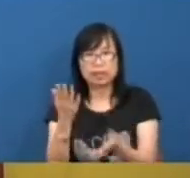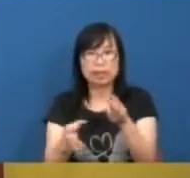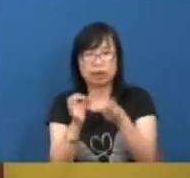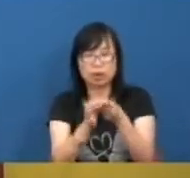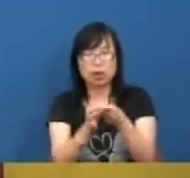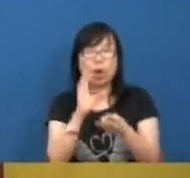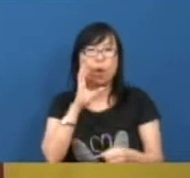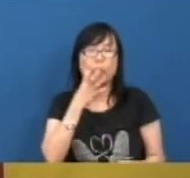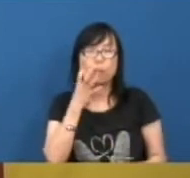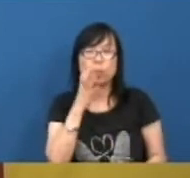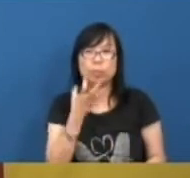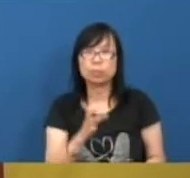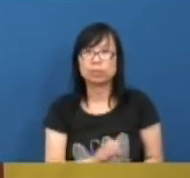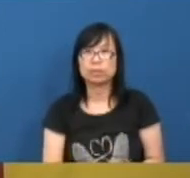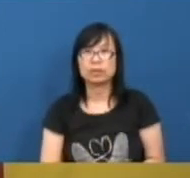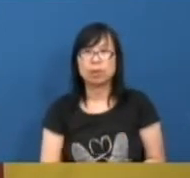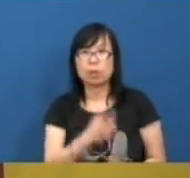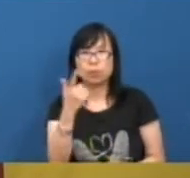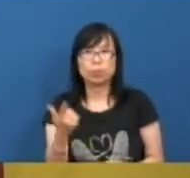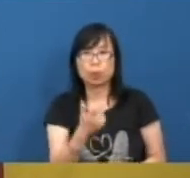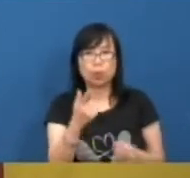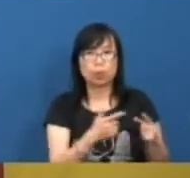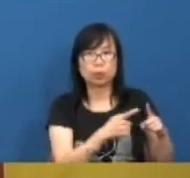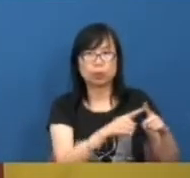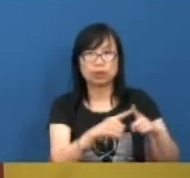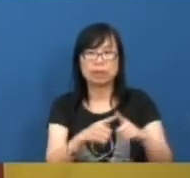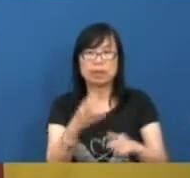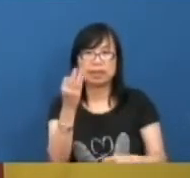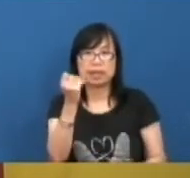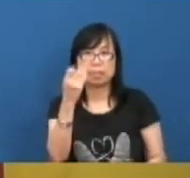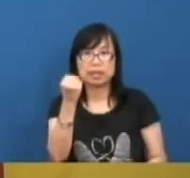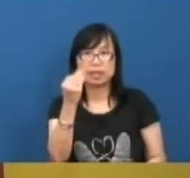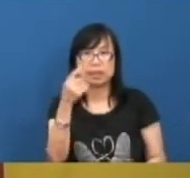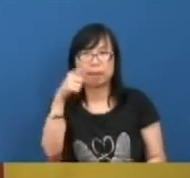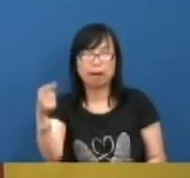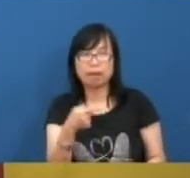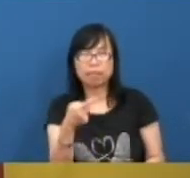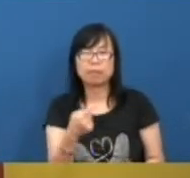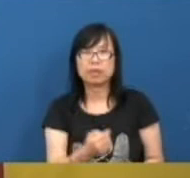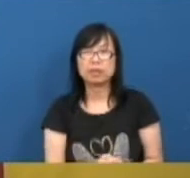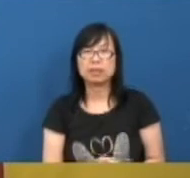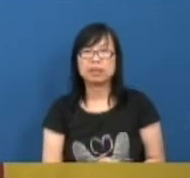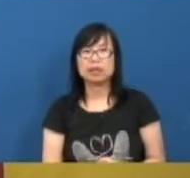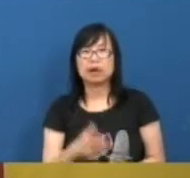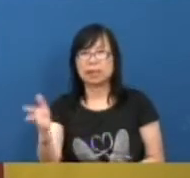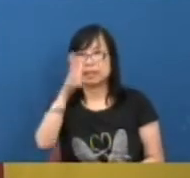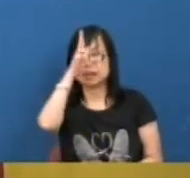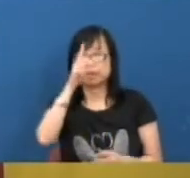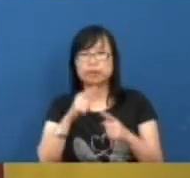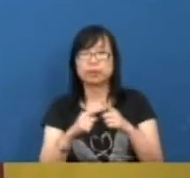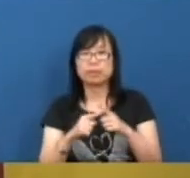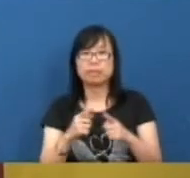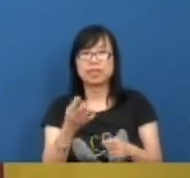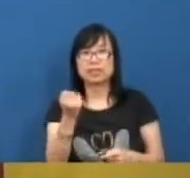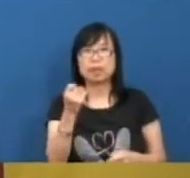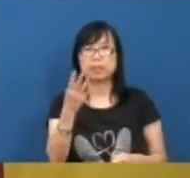澳門很多市民呢，他30-40萬呢就即係佢有啲公務員咧，佢同我哋講，佢